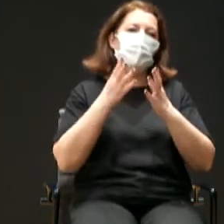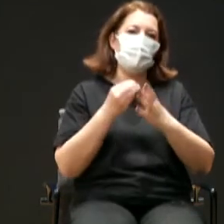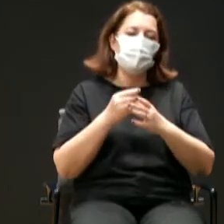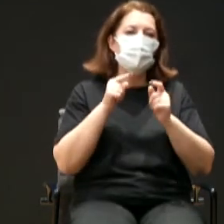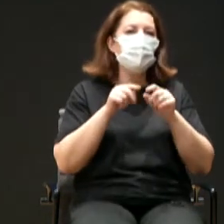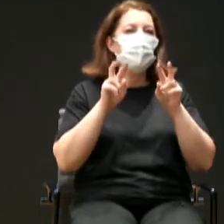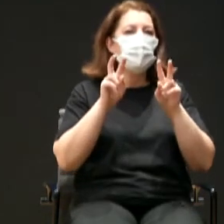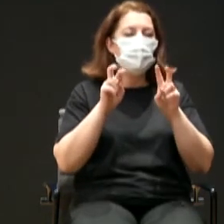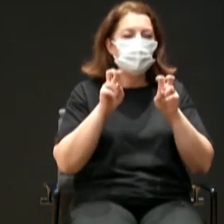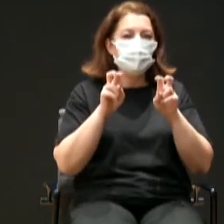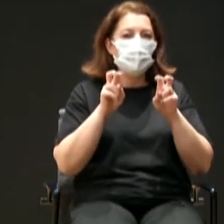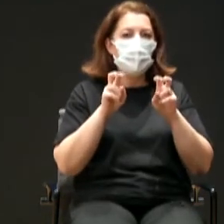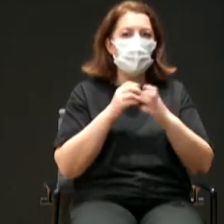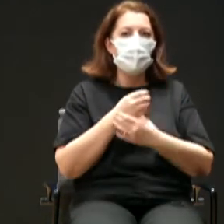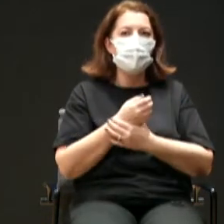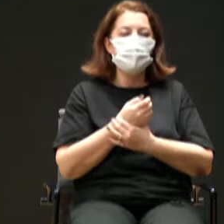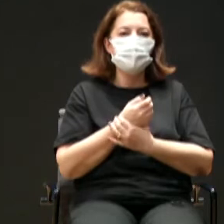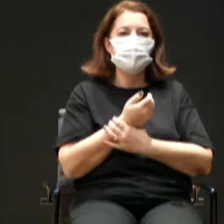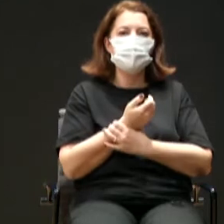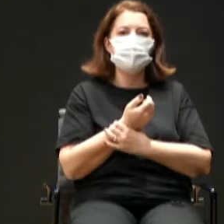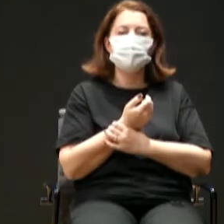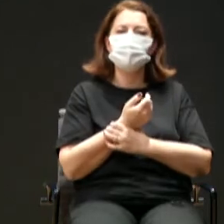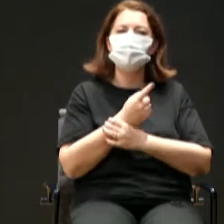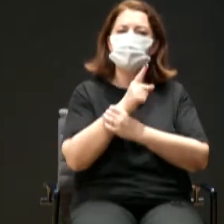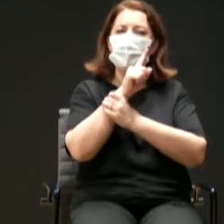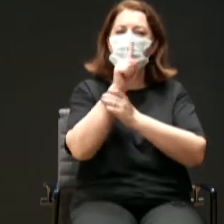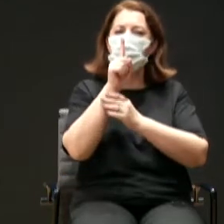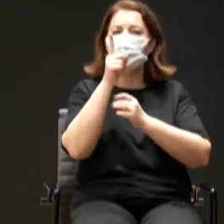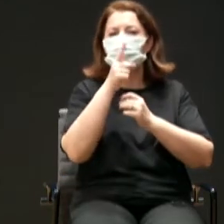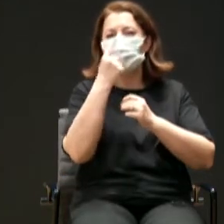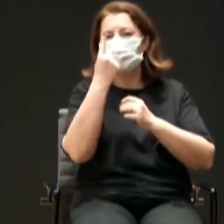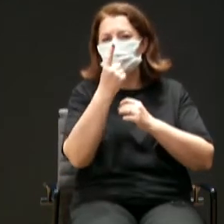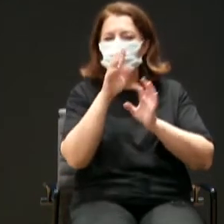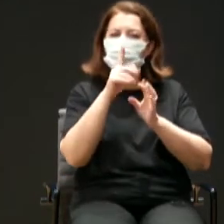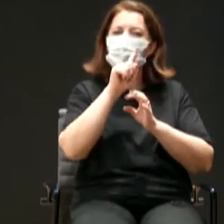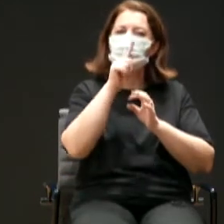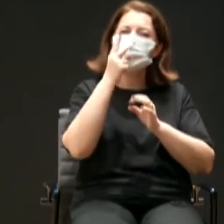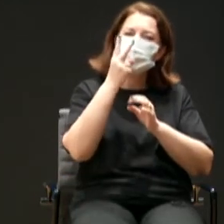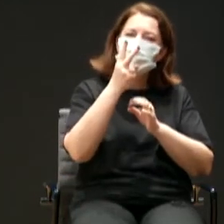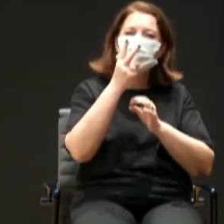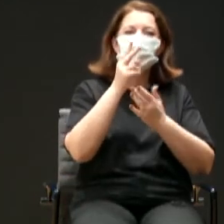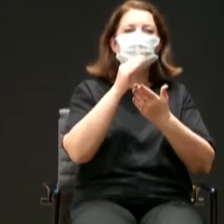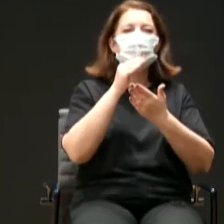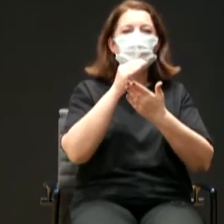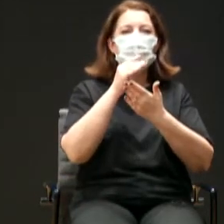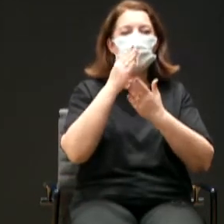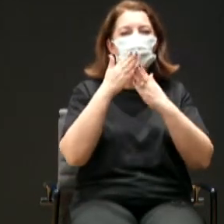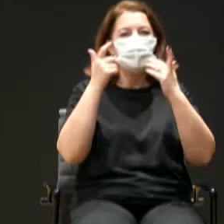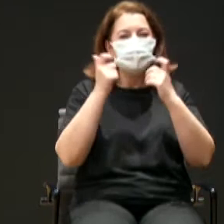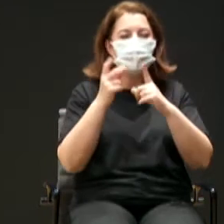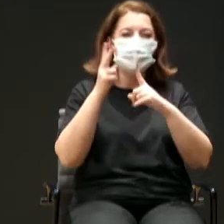konuyu hani olayın belki onda birlik kısmını ya da onda ikilik kısmını bir büyükşehir